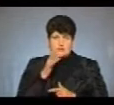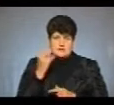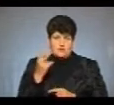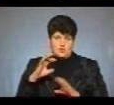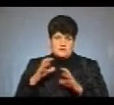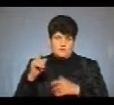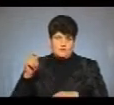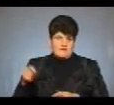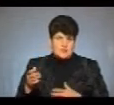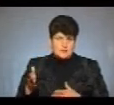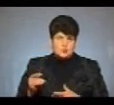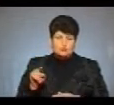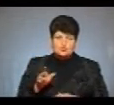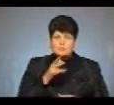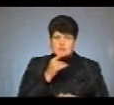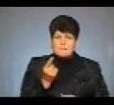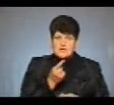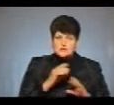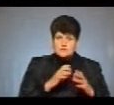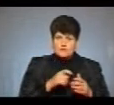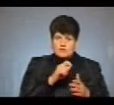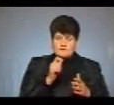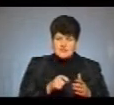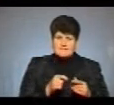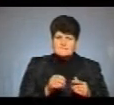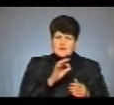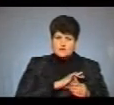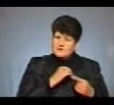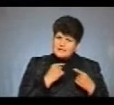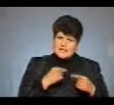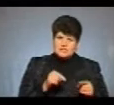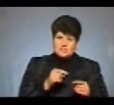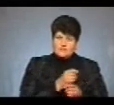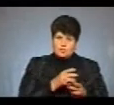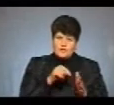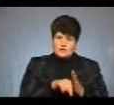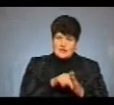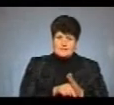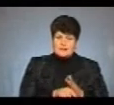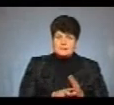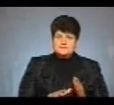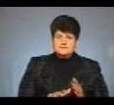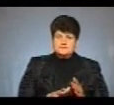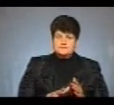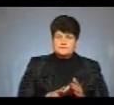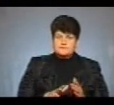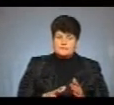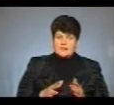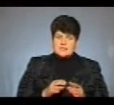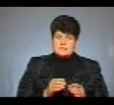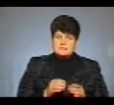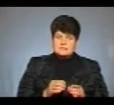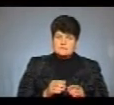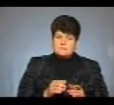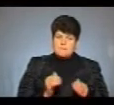Другої світової війни. Тому що під час Першої світової війни використовували трошки інші вибухові речовини, які більш стійкіші до руйнування. Пане Олександре, я